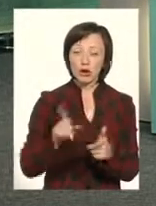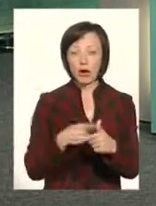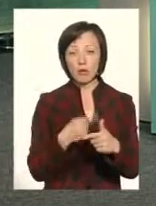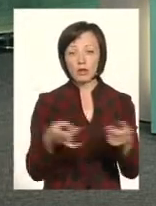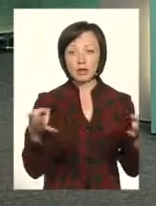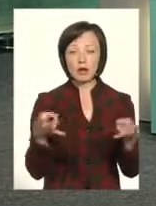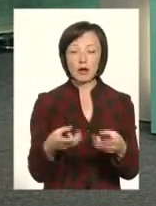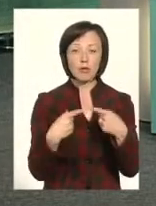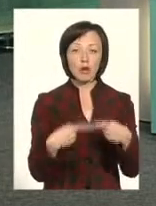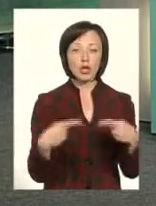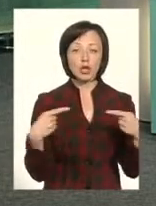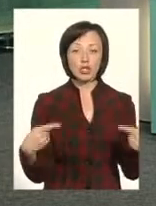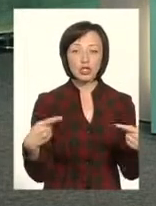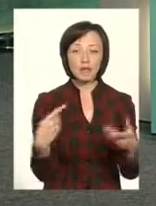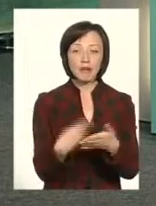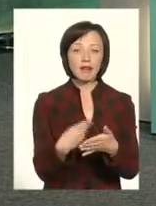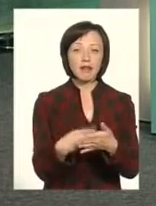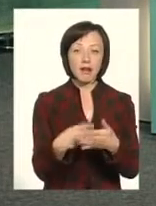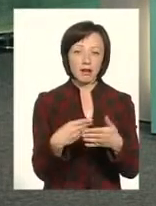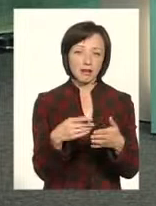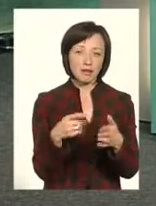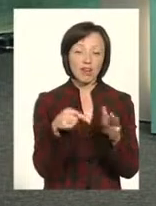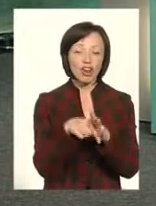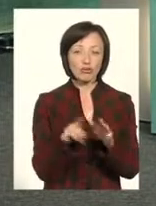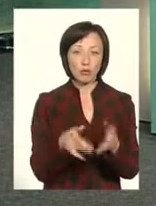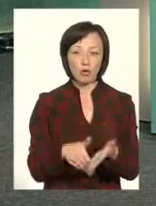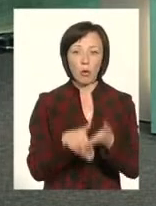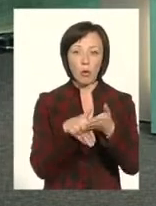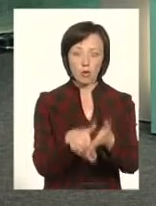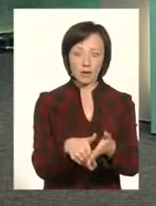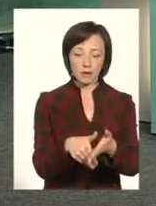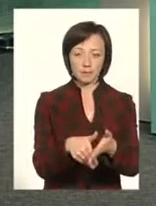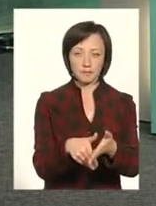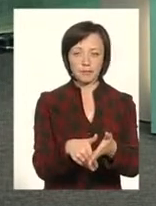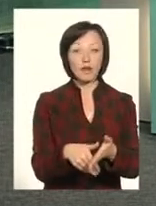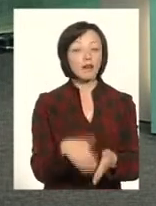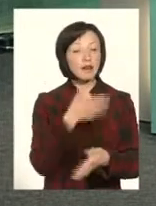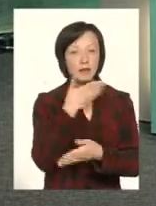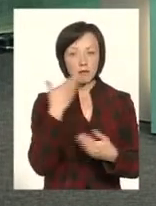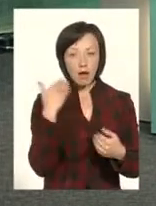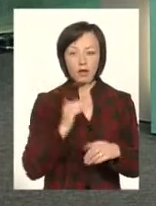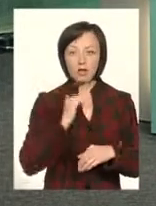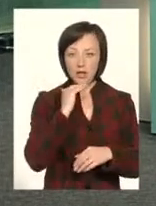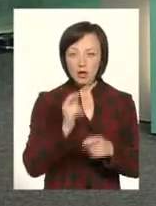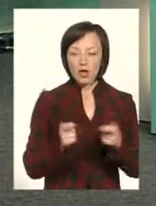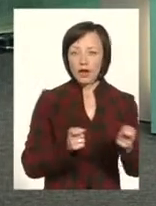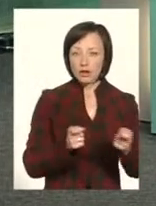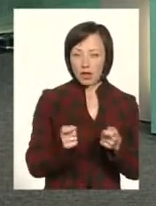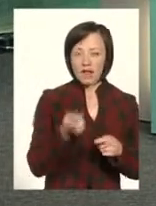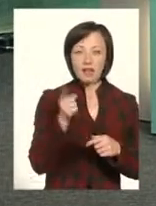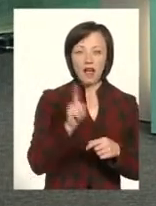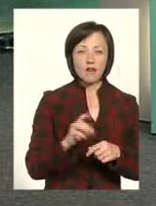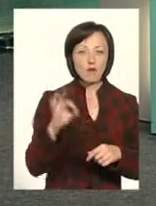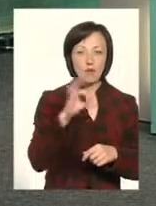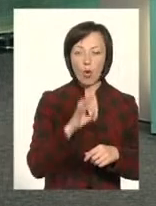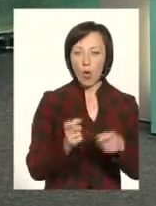треба якісь там інші матеріальні речі для того, щоб допомогти владі в тих чи тобто інших випадках працювати. Тобто немає достатньої координації? Ну, тут навіть мова